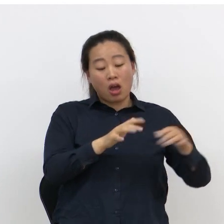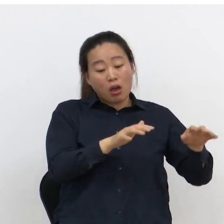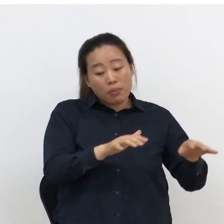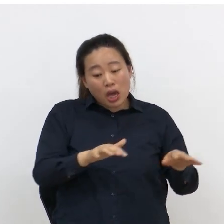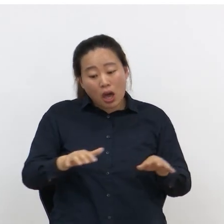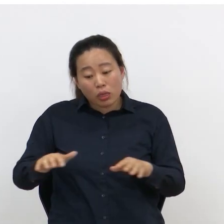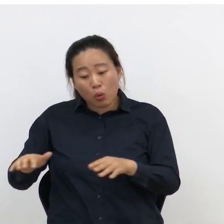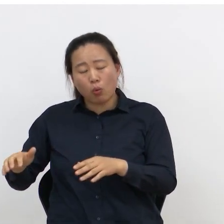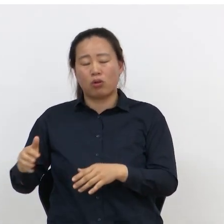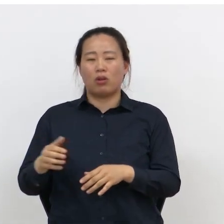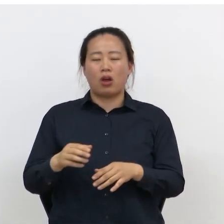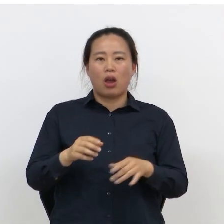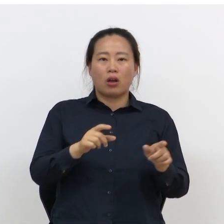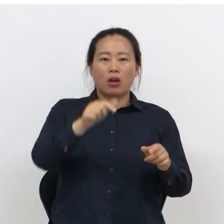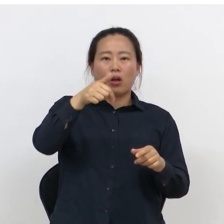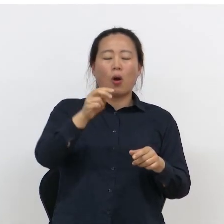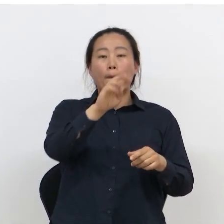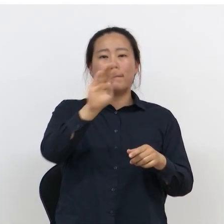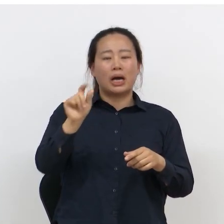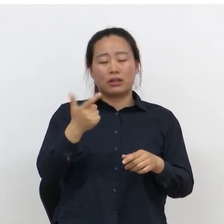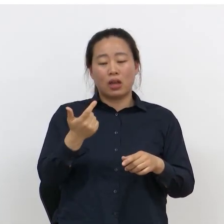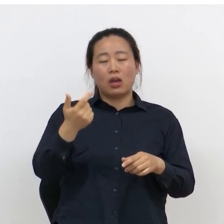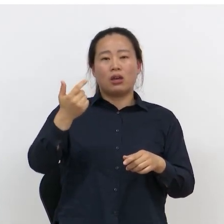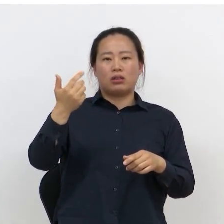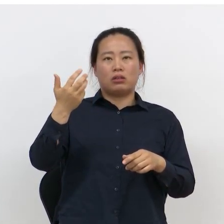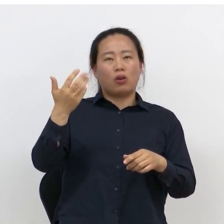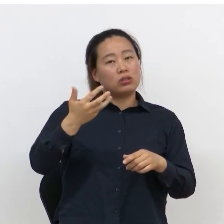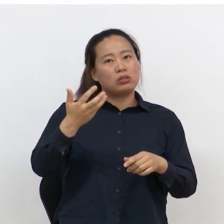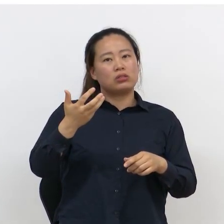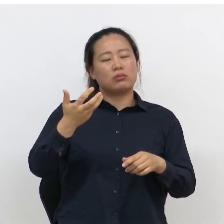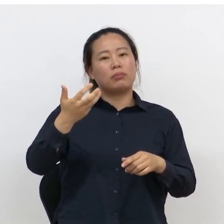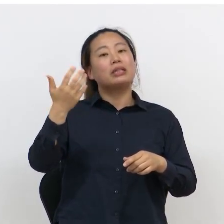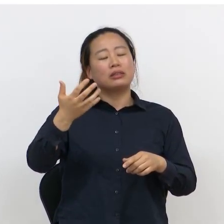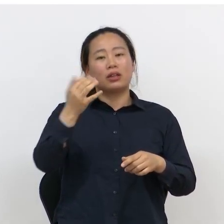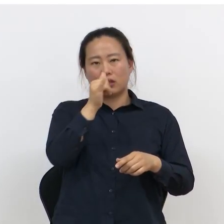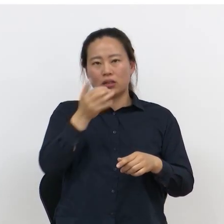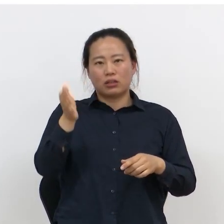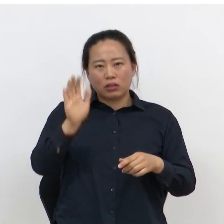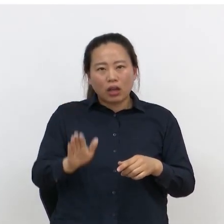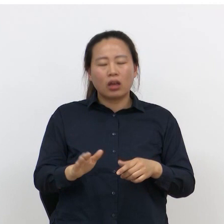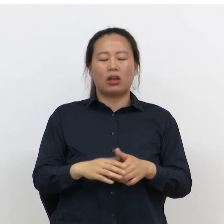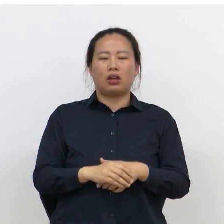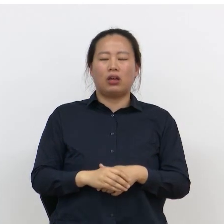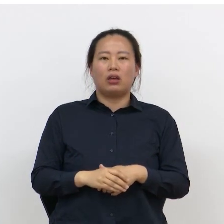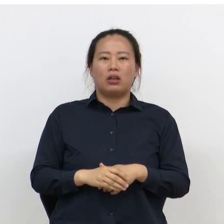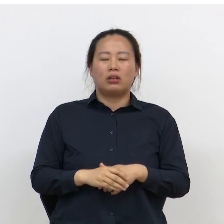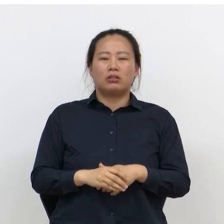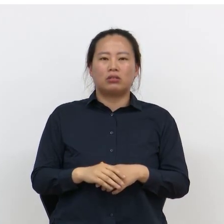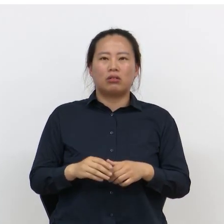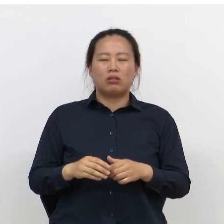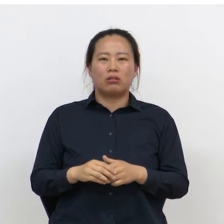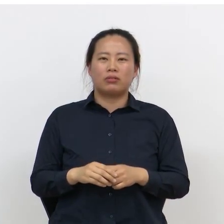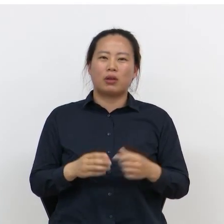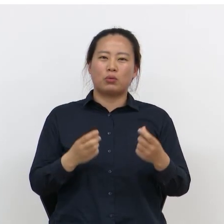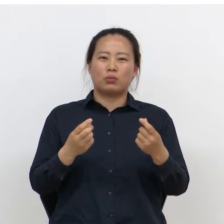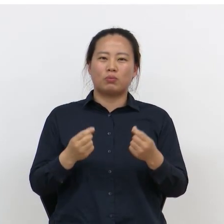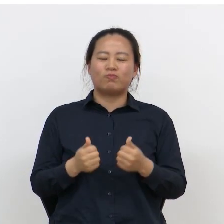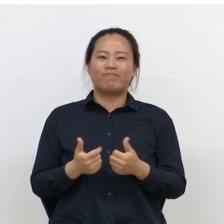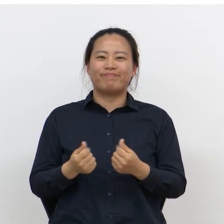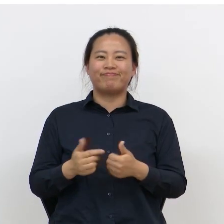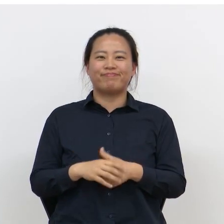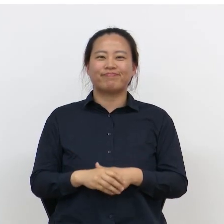건반이 총 88개인데 3,500개의 건반이 달린 그런 피아노로 듣는 것과 유사하다, 그렇게 생각을 할 수가